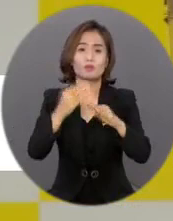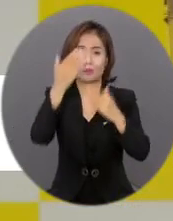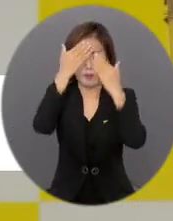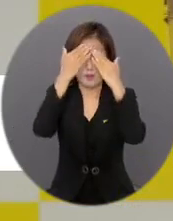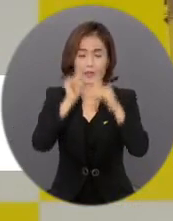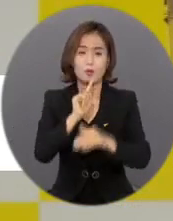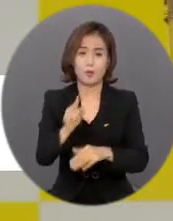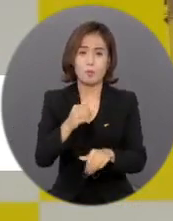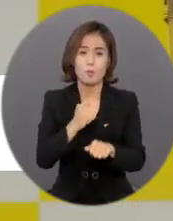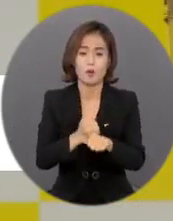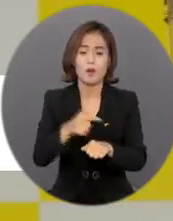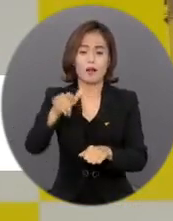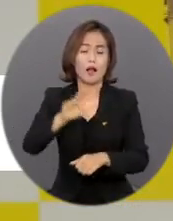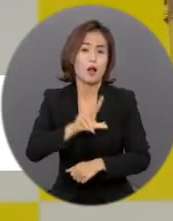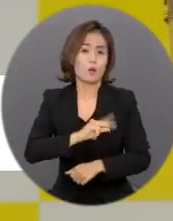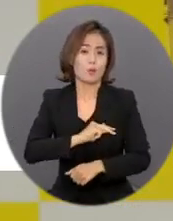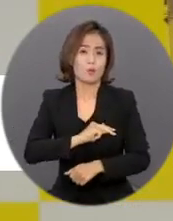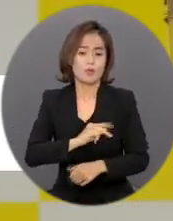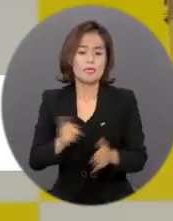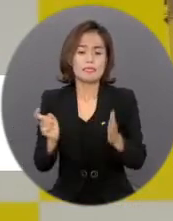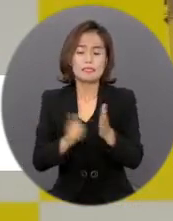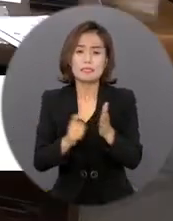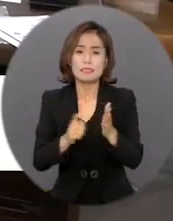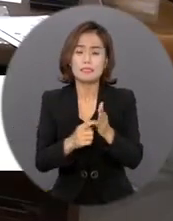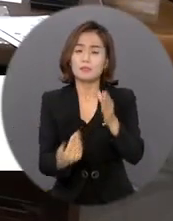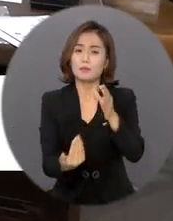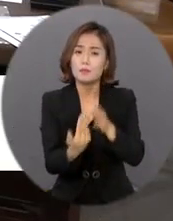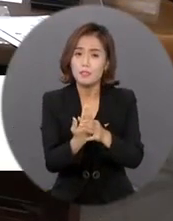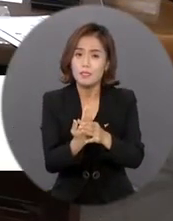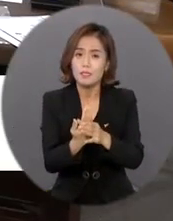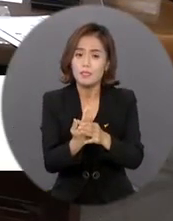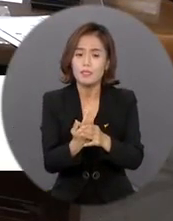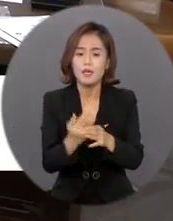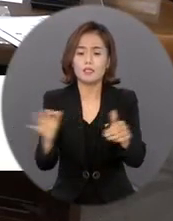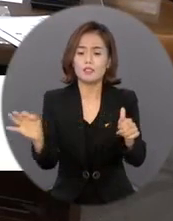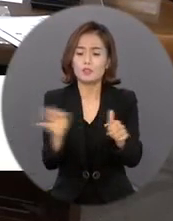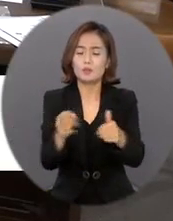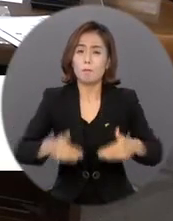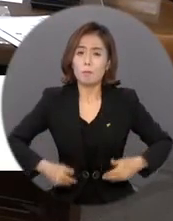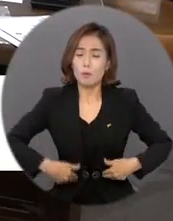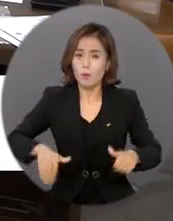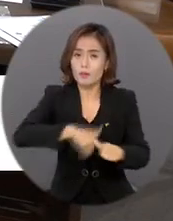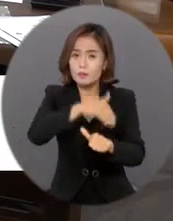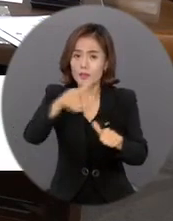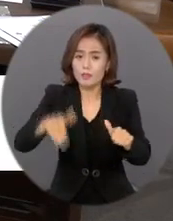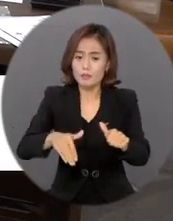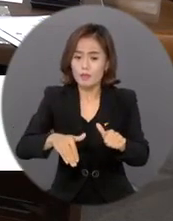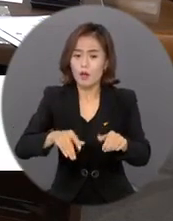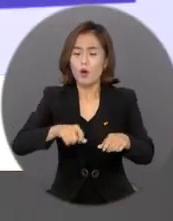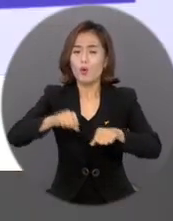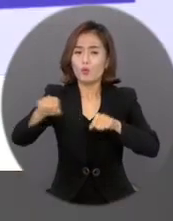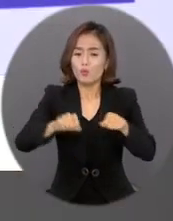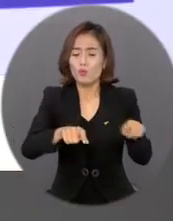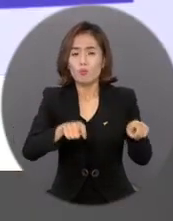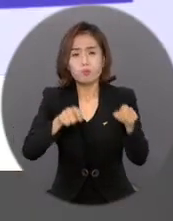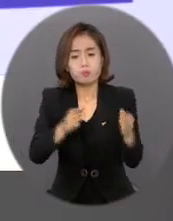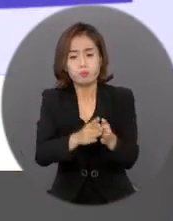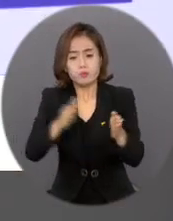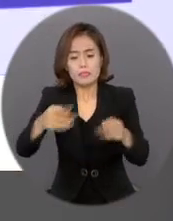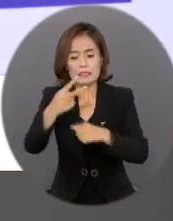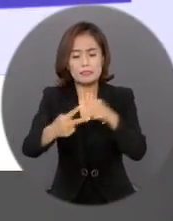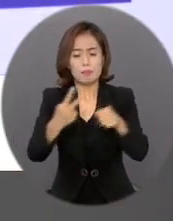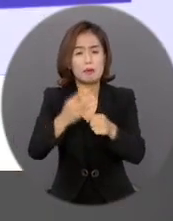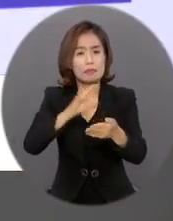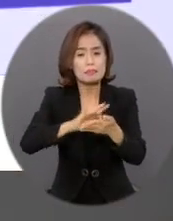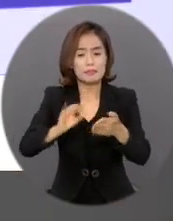요구했습니다. 강은미 의원은 긴급재난 대응체계 구축이 시급한 상황에서 수행기간만 2년여 가까이